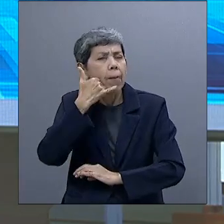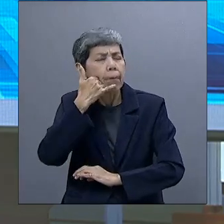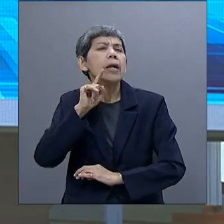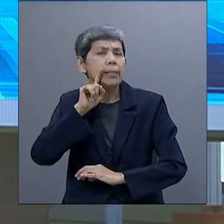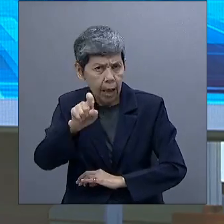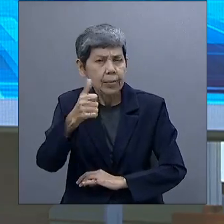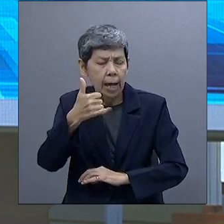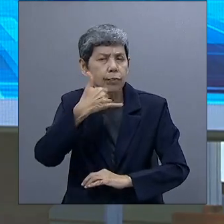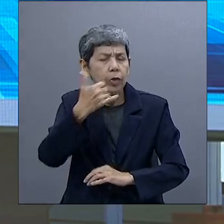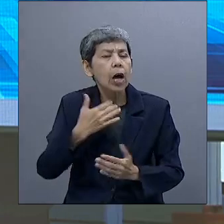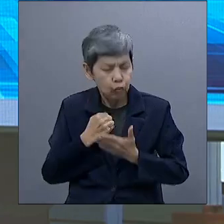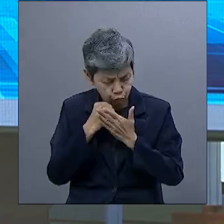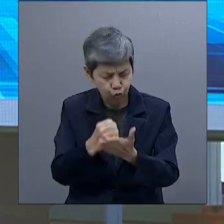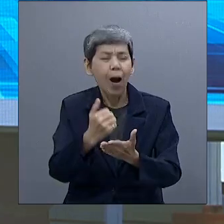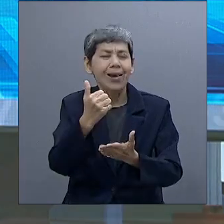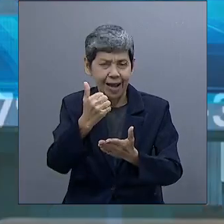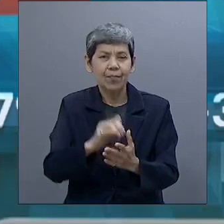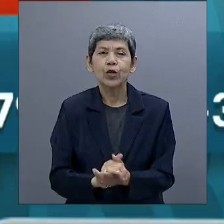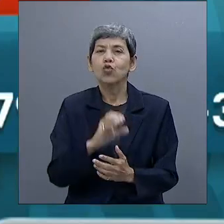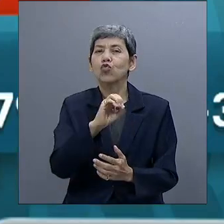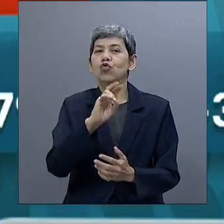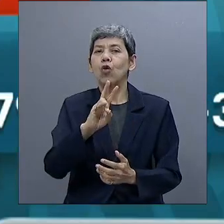ราสิคะพวกเราช่วยเหลือคุณได้ค่ะ